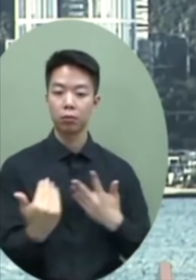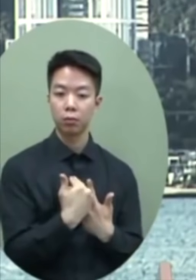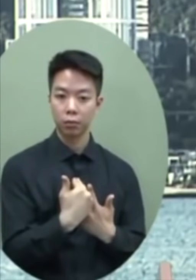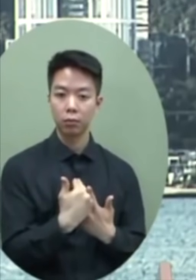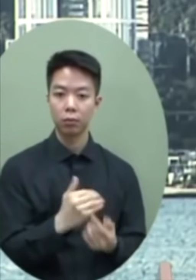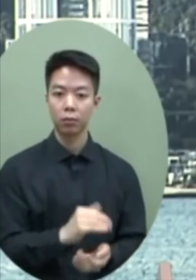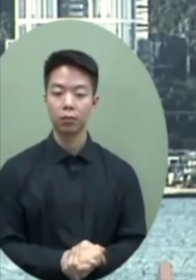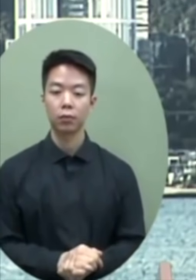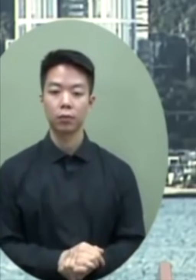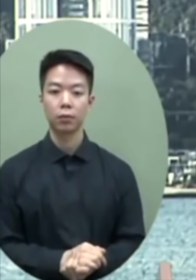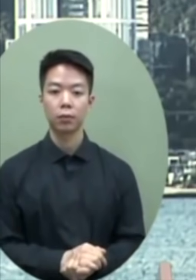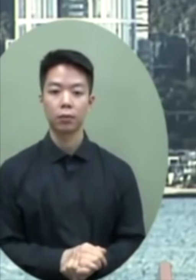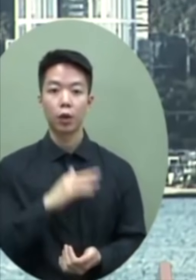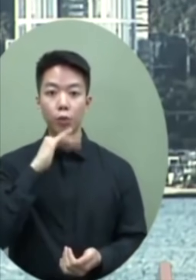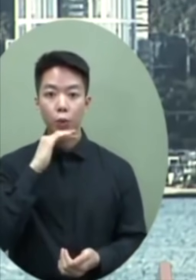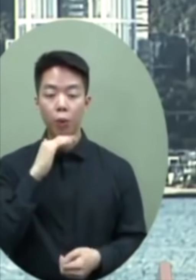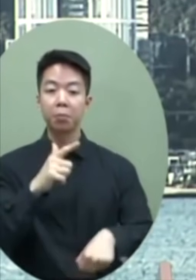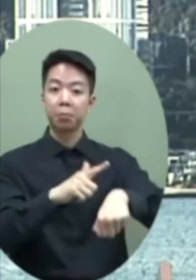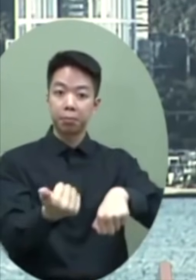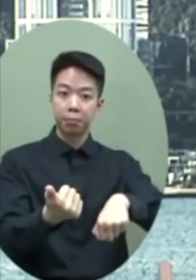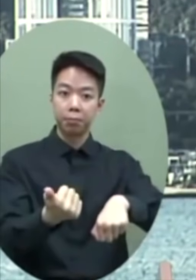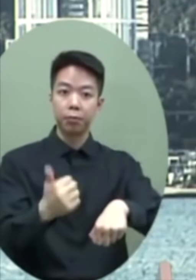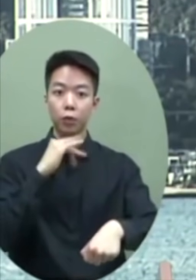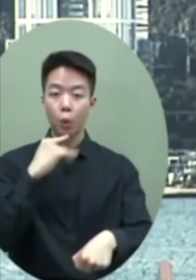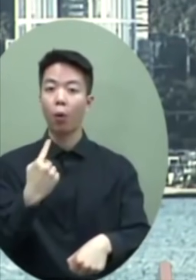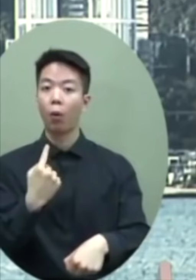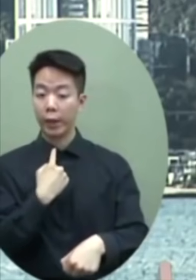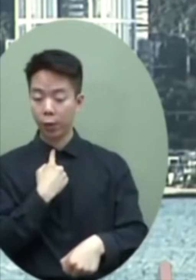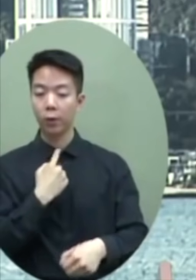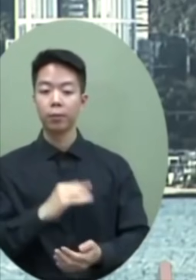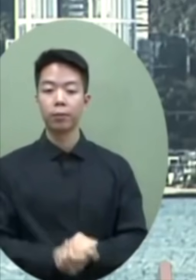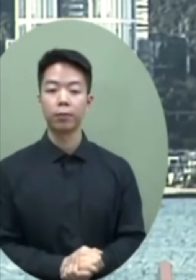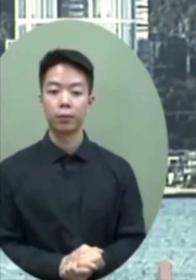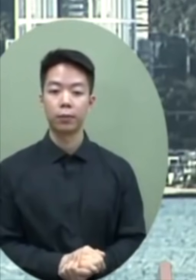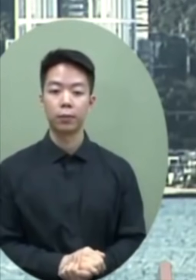在適當和需要的時候，我們必然會採取